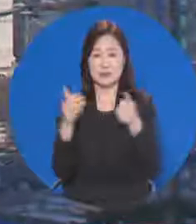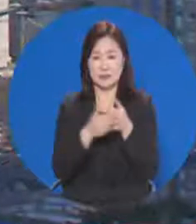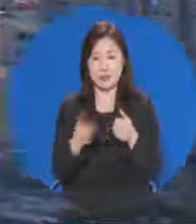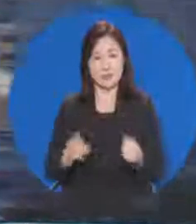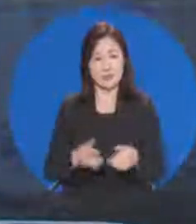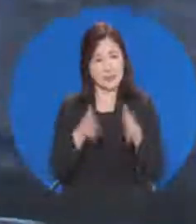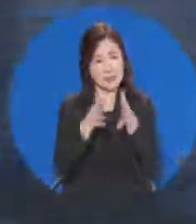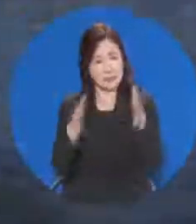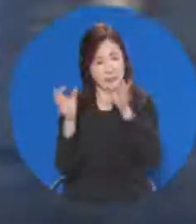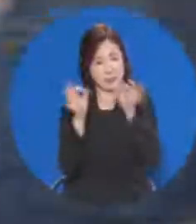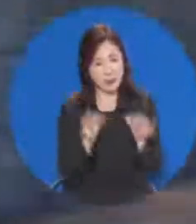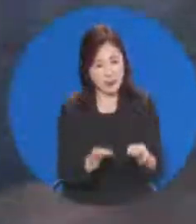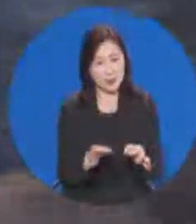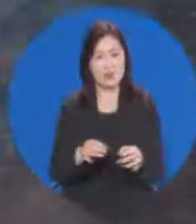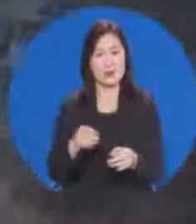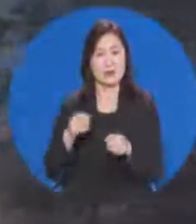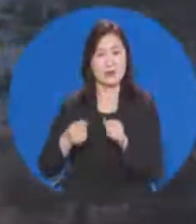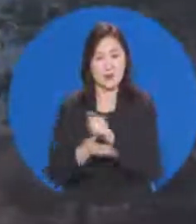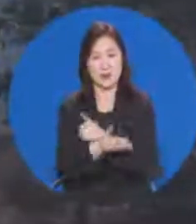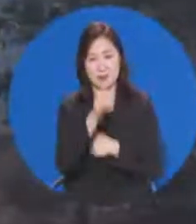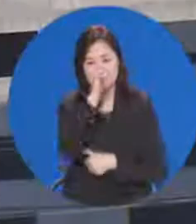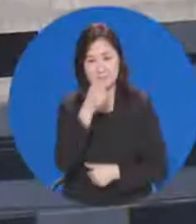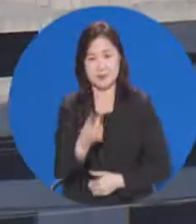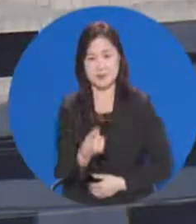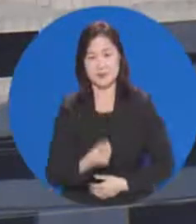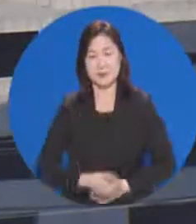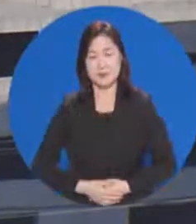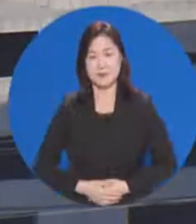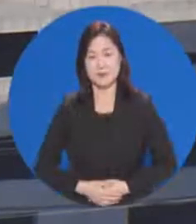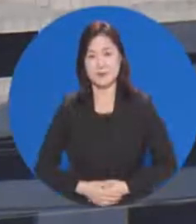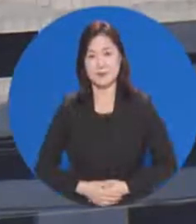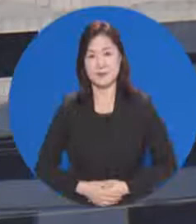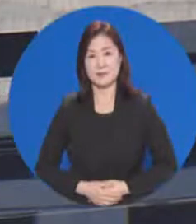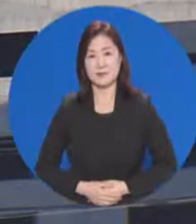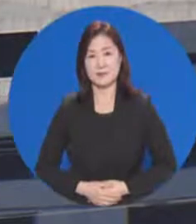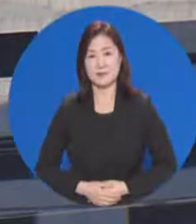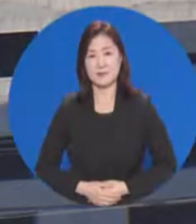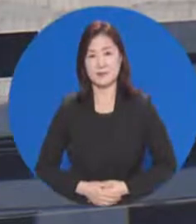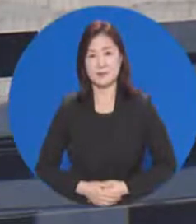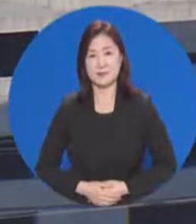흐름에 적지 않은 영향을 미칠 것으로 보입니다. MBC 뉴스 문형철입니다.